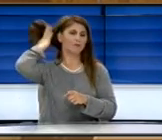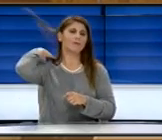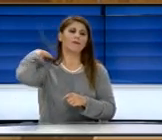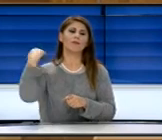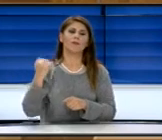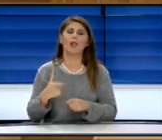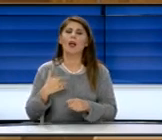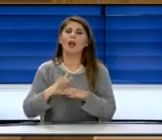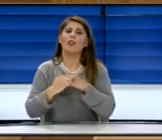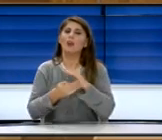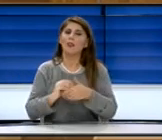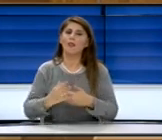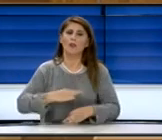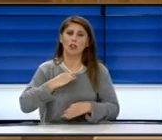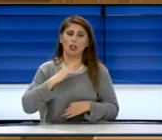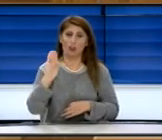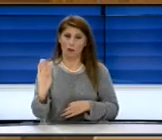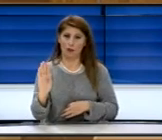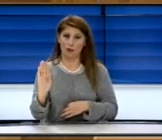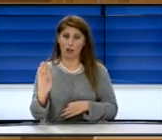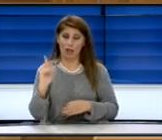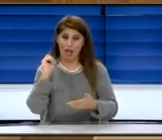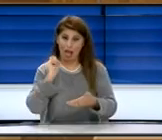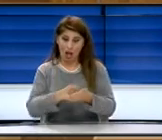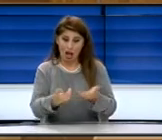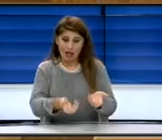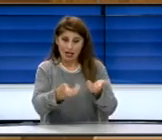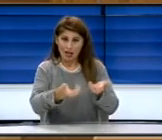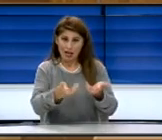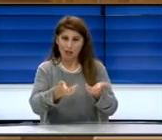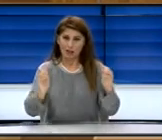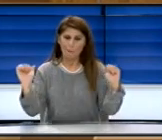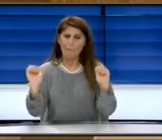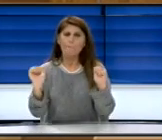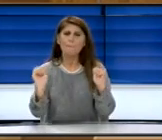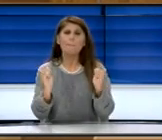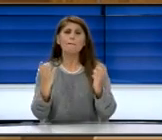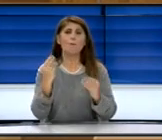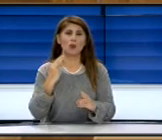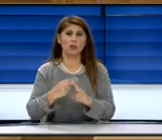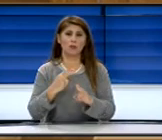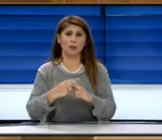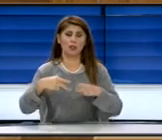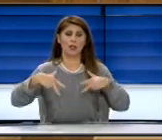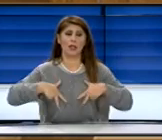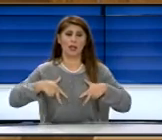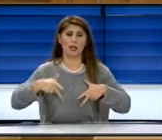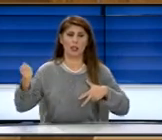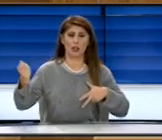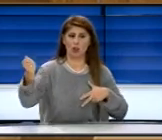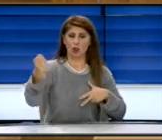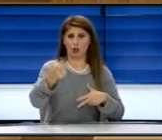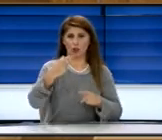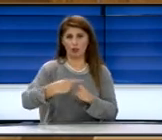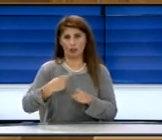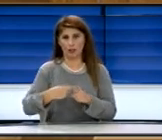τον κύριο Βαρουφάκη ότι οι εισαγωγές φυσικού αερίου πιέζουν σημαντικά το κρατικό χρέος της